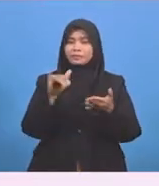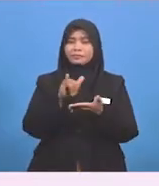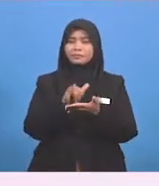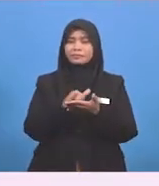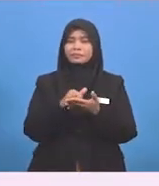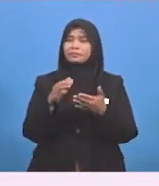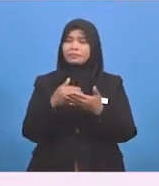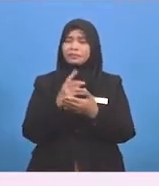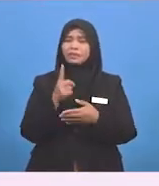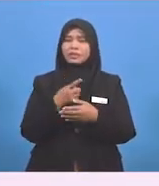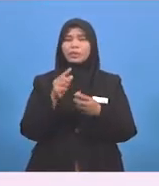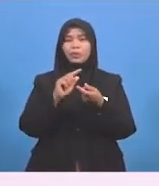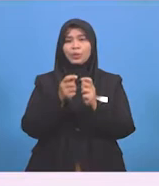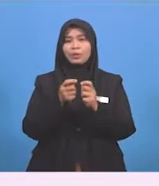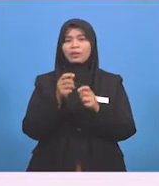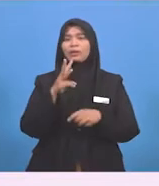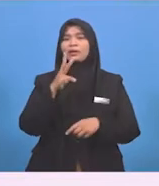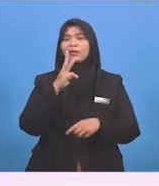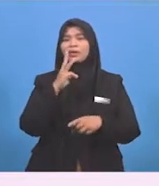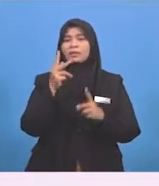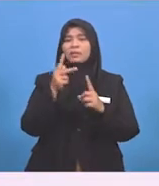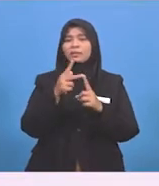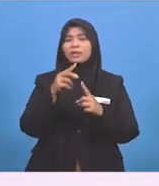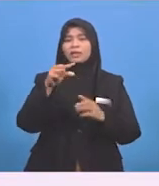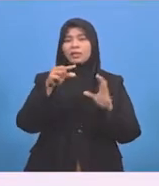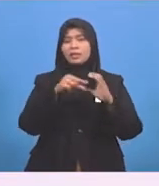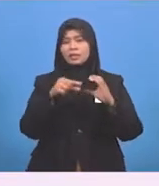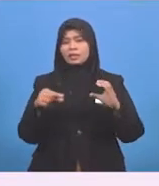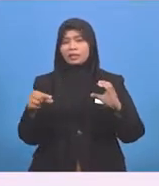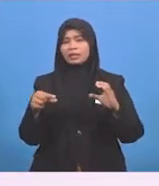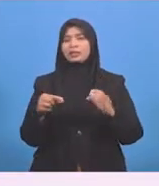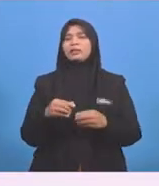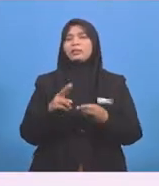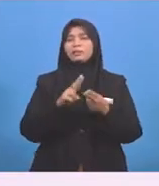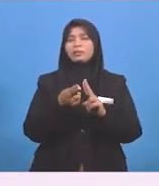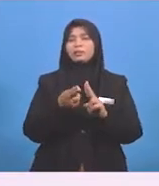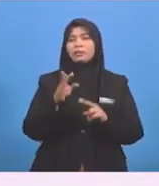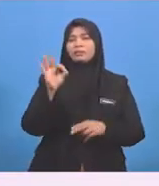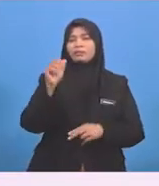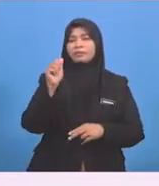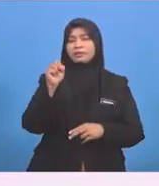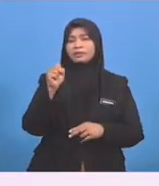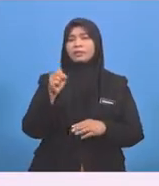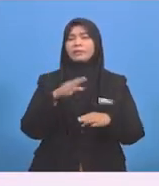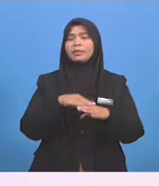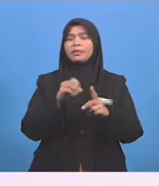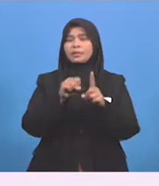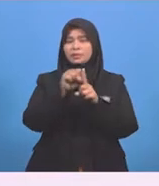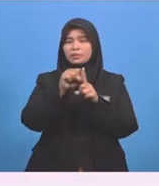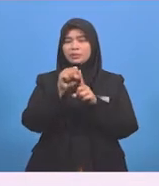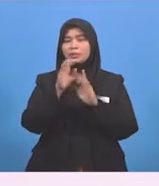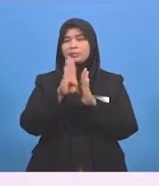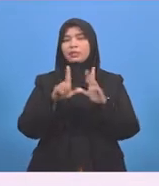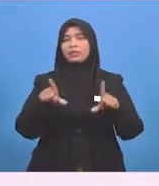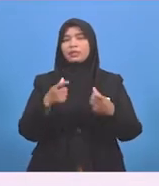Kemudian, baru kita boleh tukar air kepada gas di mana perubahan fasa pada suhu yang